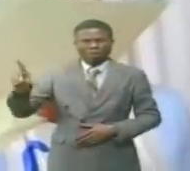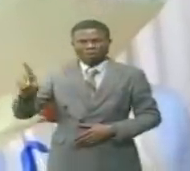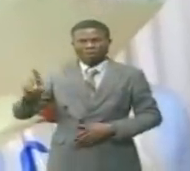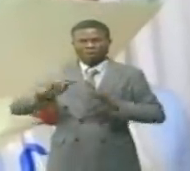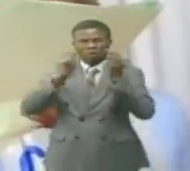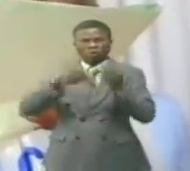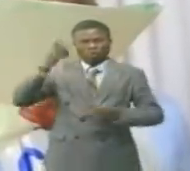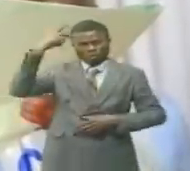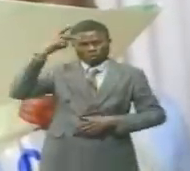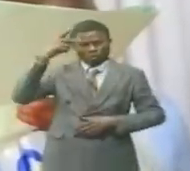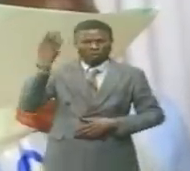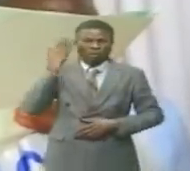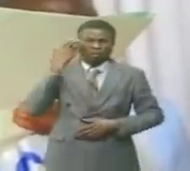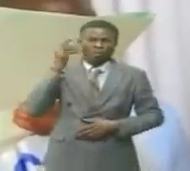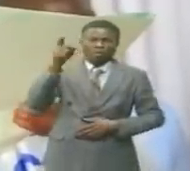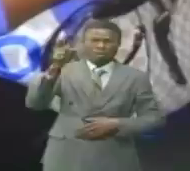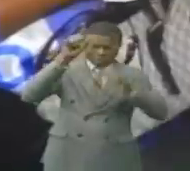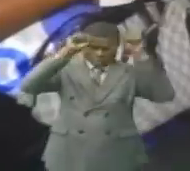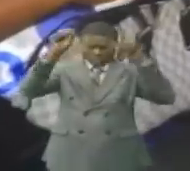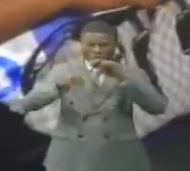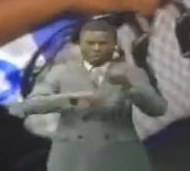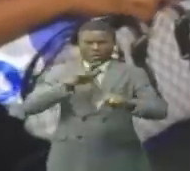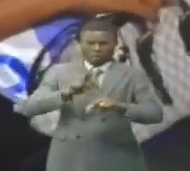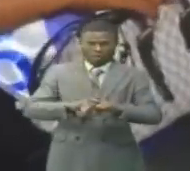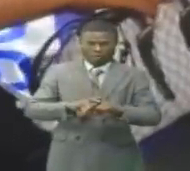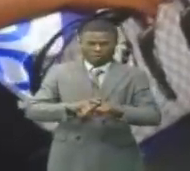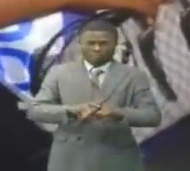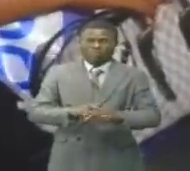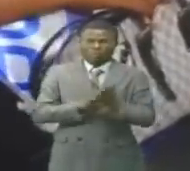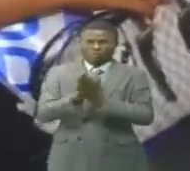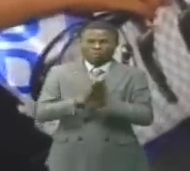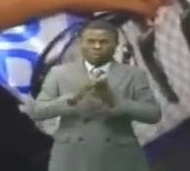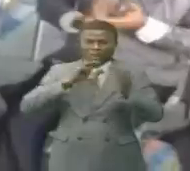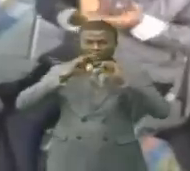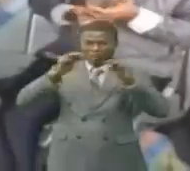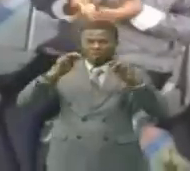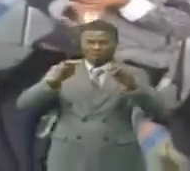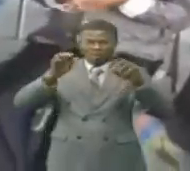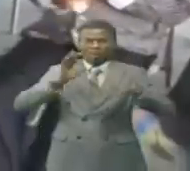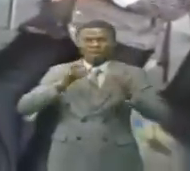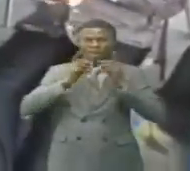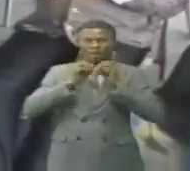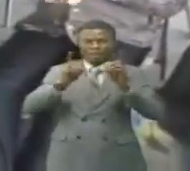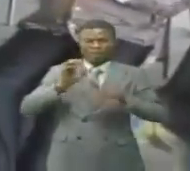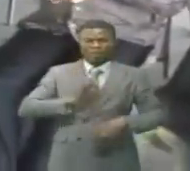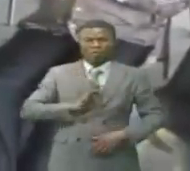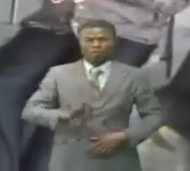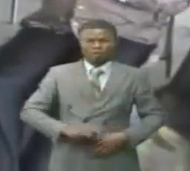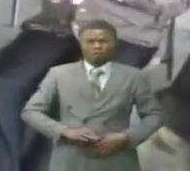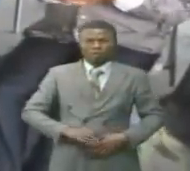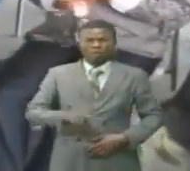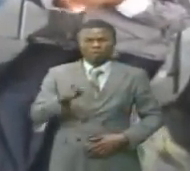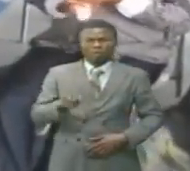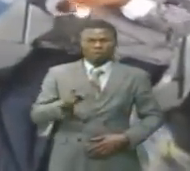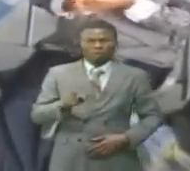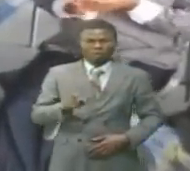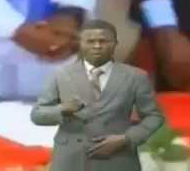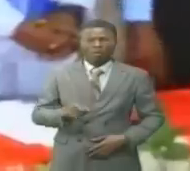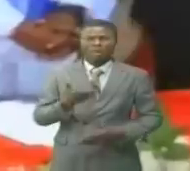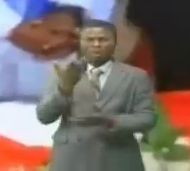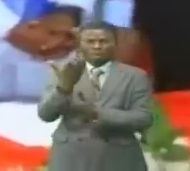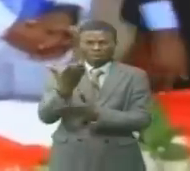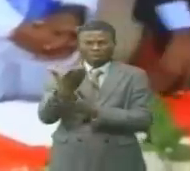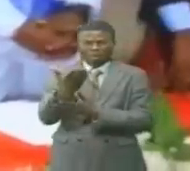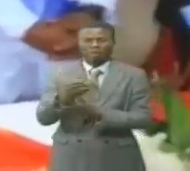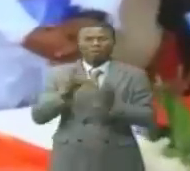Pierre Tembele Mayeta, président national. S'appuyant au message du chef de l'État, Félix-Antoine Tshisekedi, qui a évoqué dans